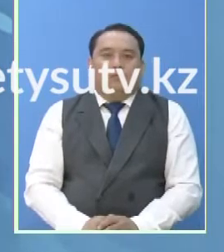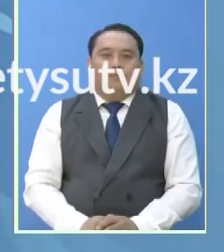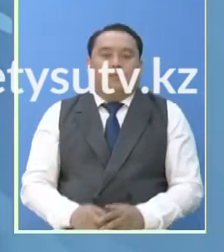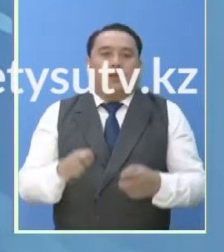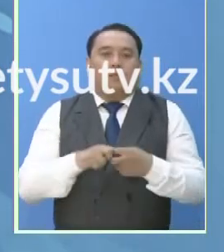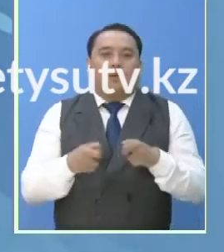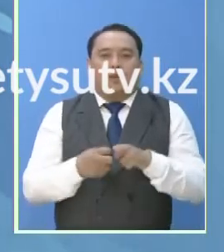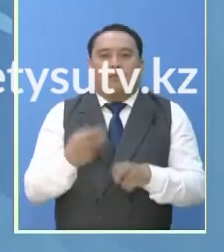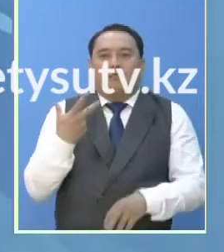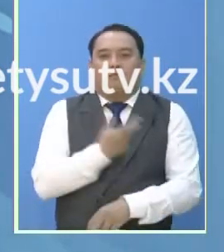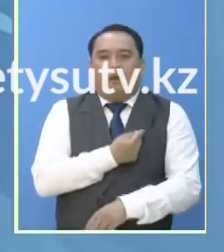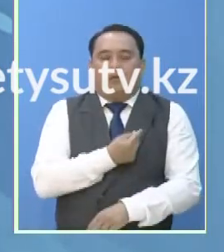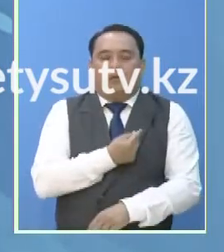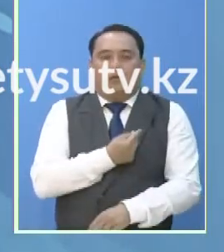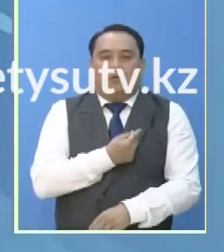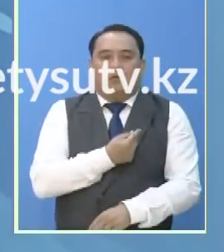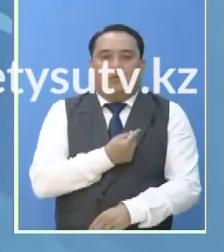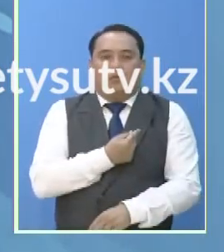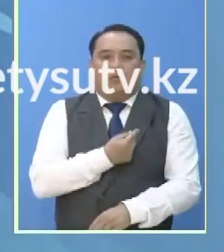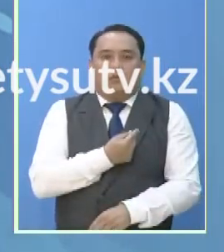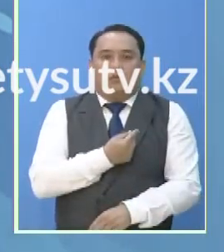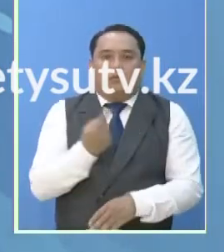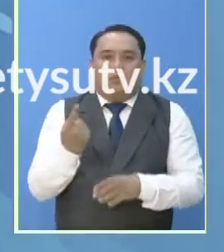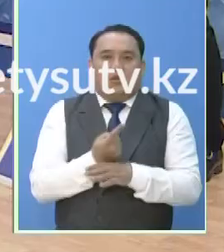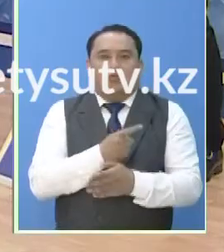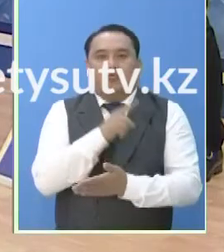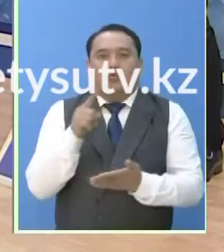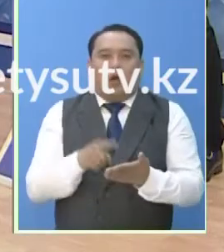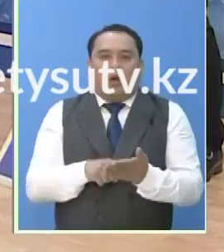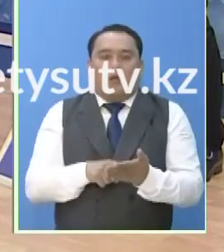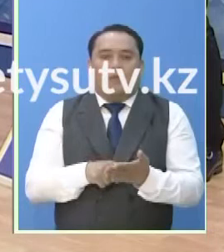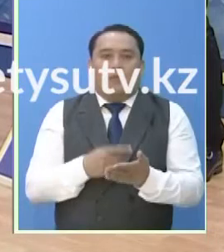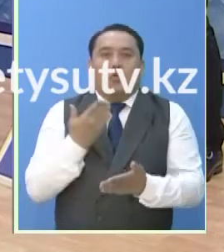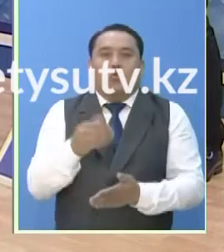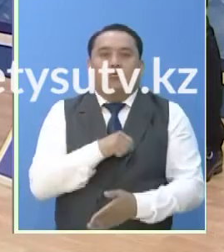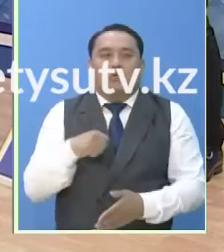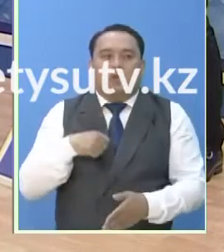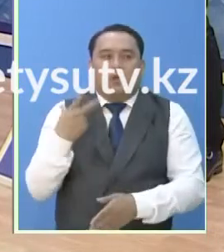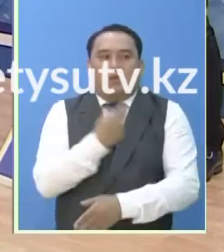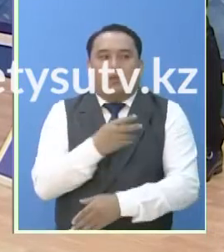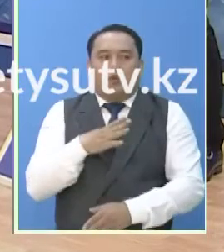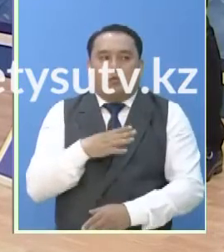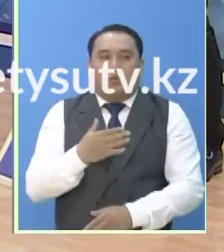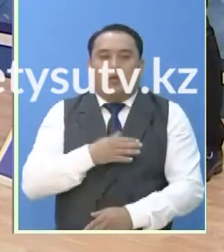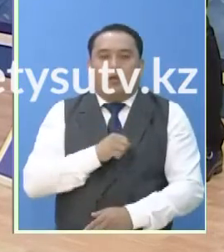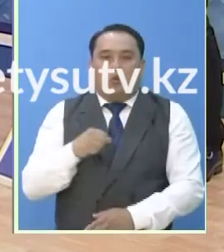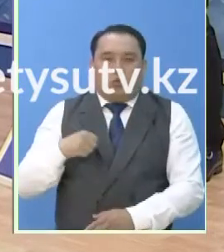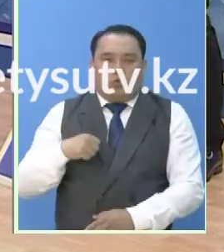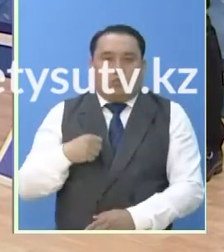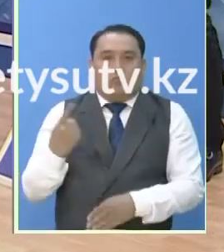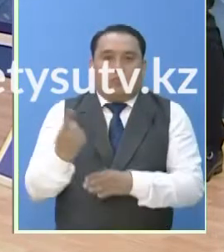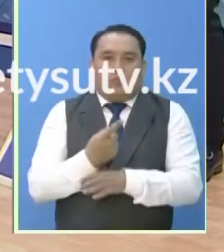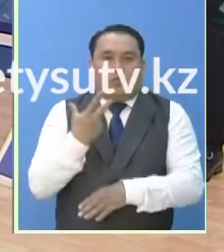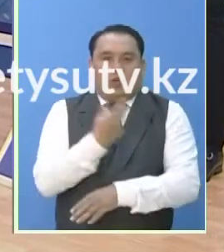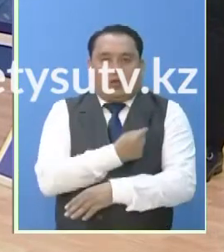мынау вакцина тақырыбына қарай ойыссақ. Алғашқы сұрақ, өздеріңіз екпе алдыңыздар ма? Мен өзім бірінші